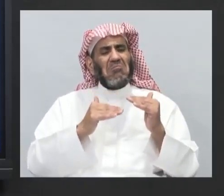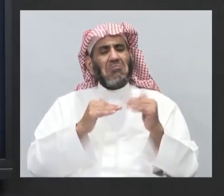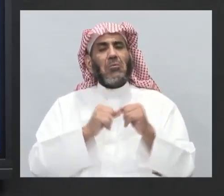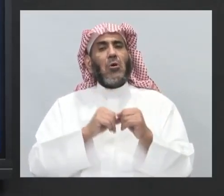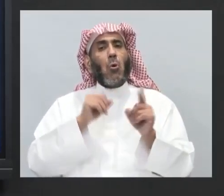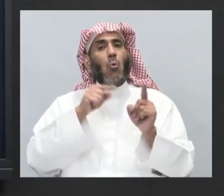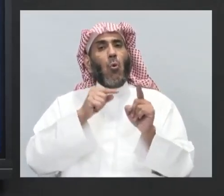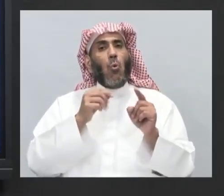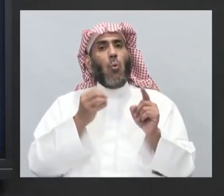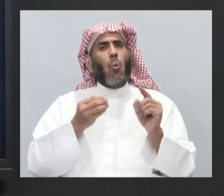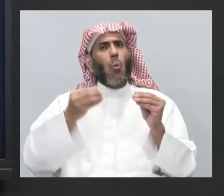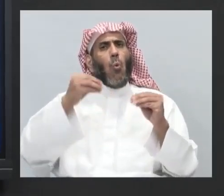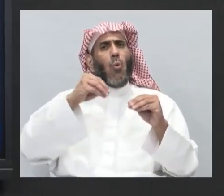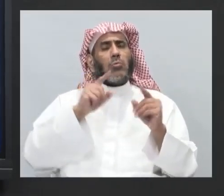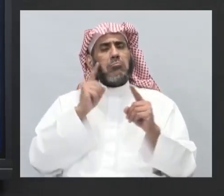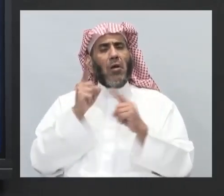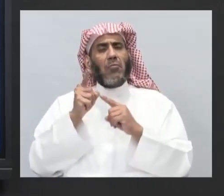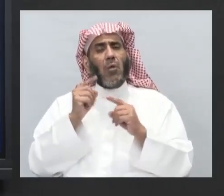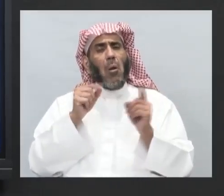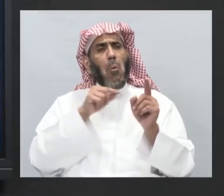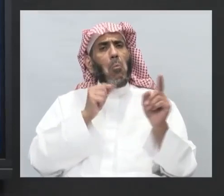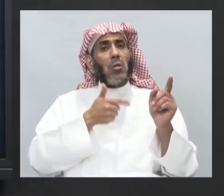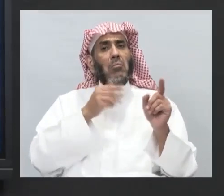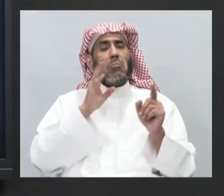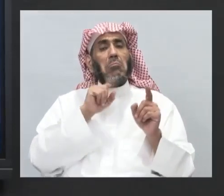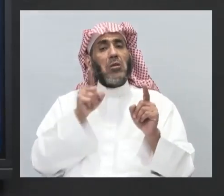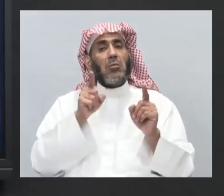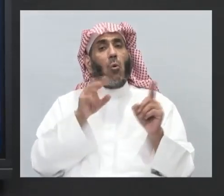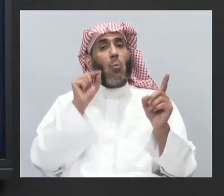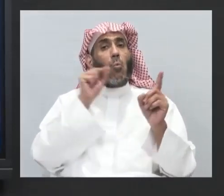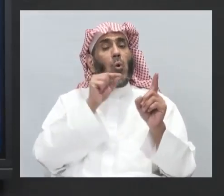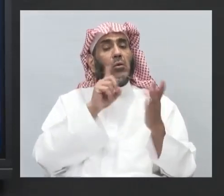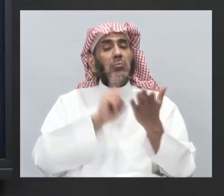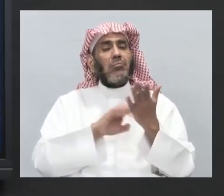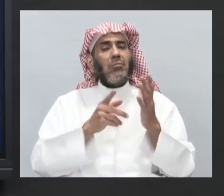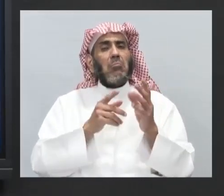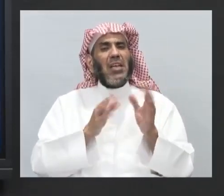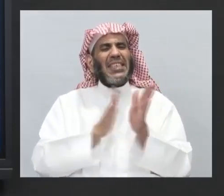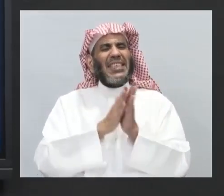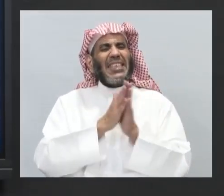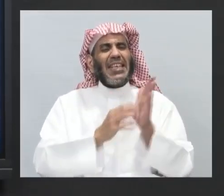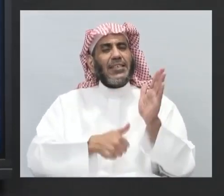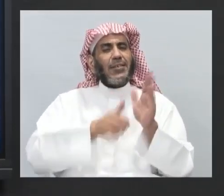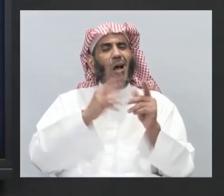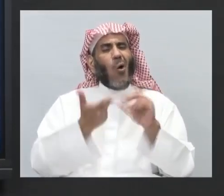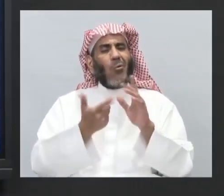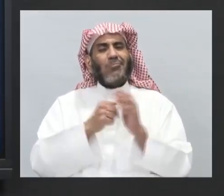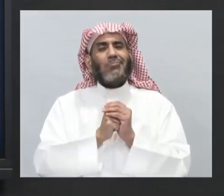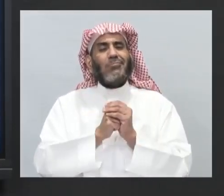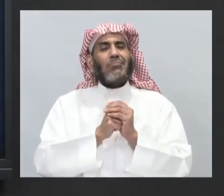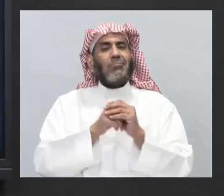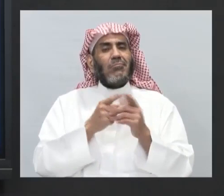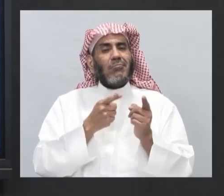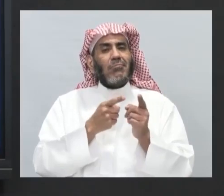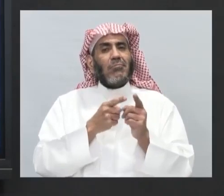ويمدحه ببالغه انت تعرف من خلال المدح انه ليس موجها بشكل حقيقي اما للتعزيز او لكما يقال